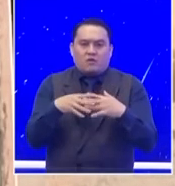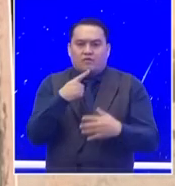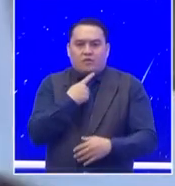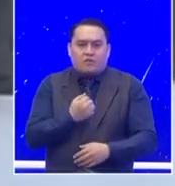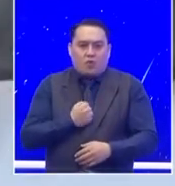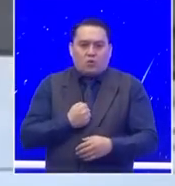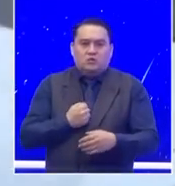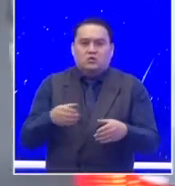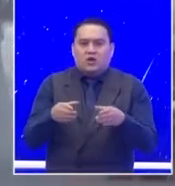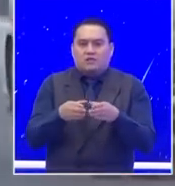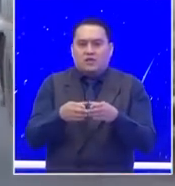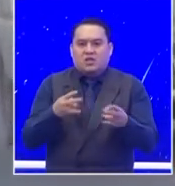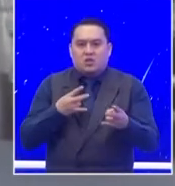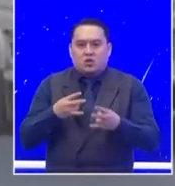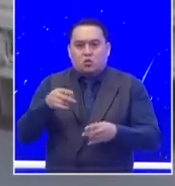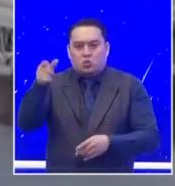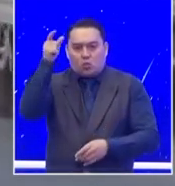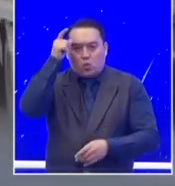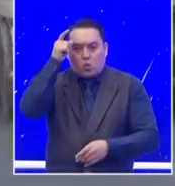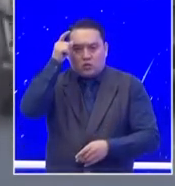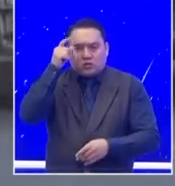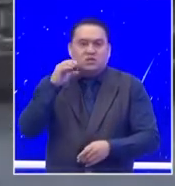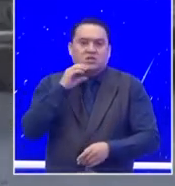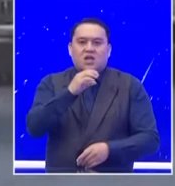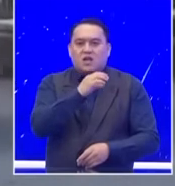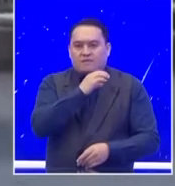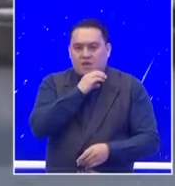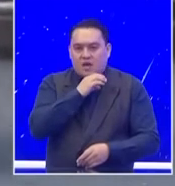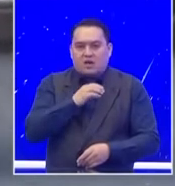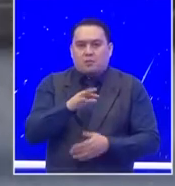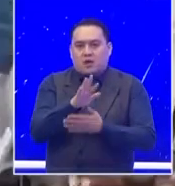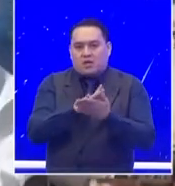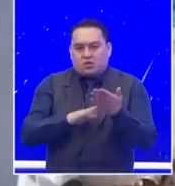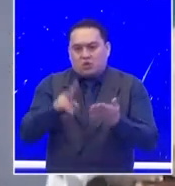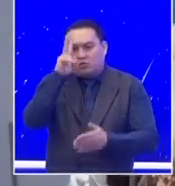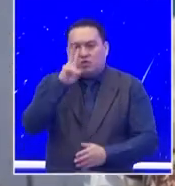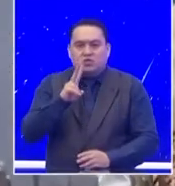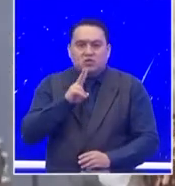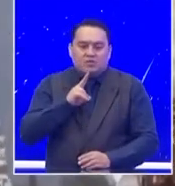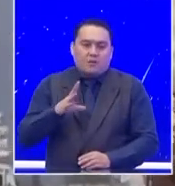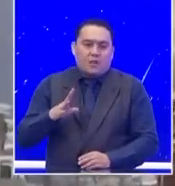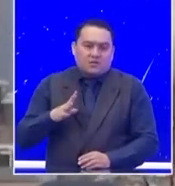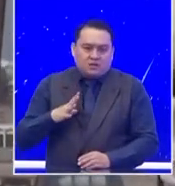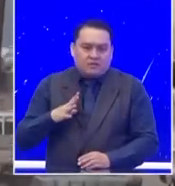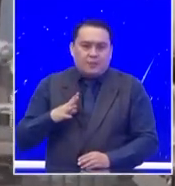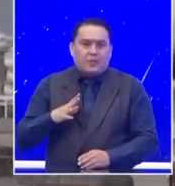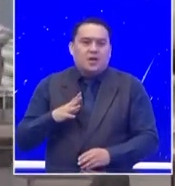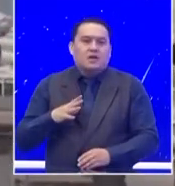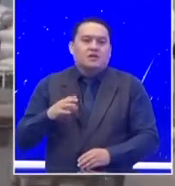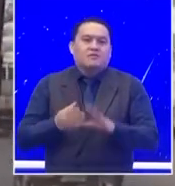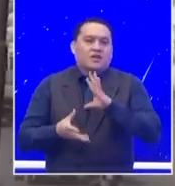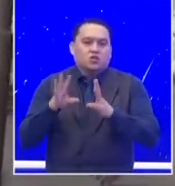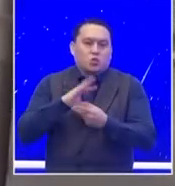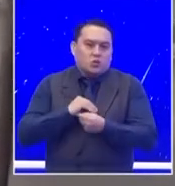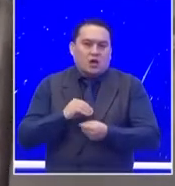и вооруженной оппозицией при поддержке Турции на северо-западе страны продолжается больше 2 месяцев, в